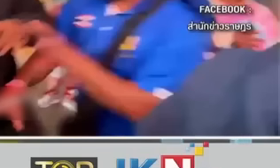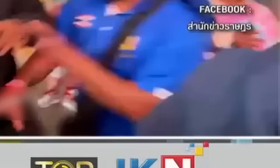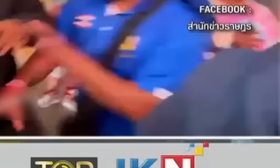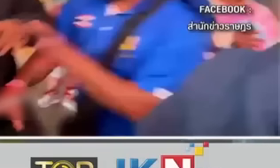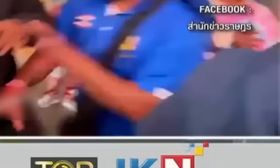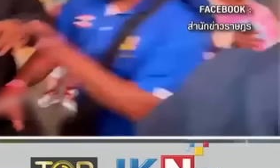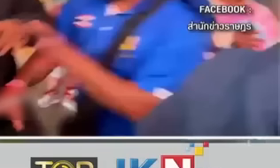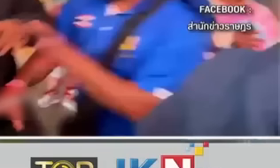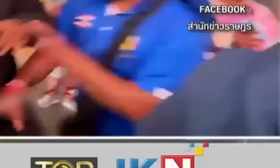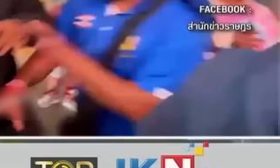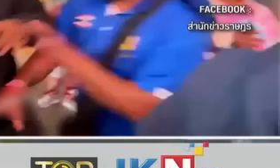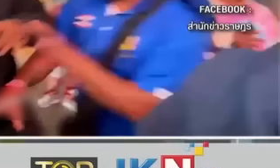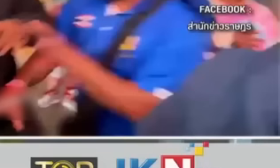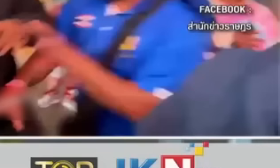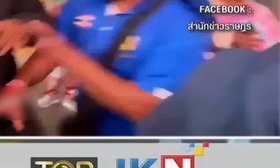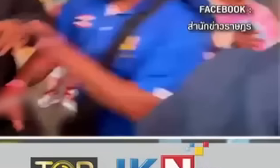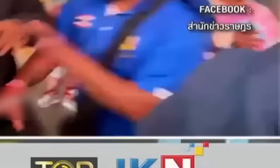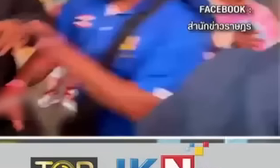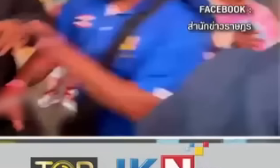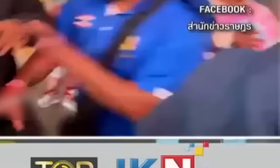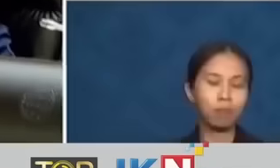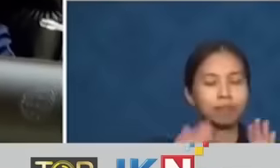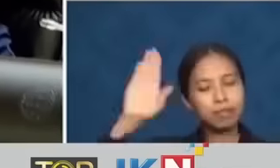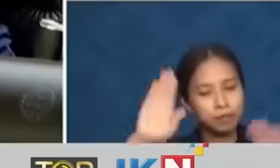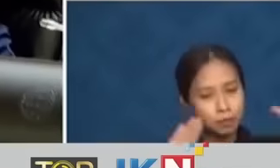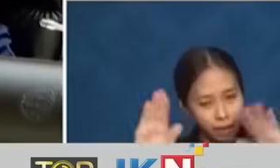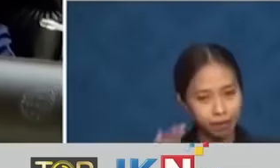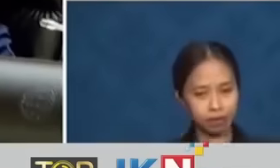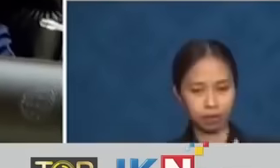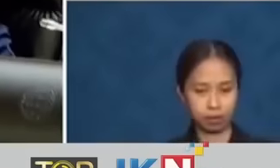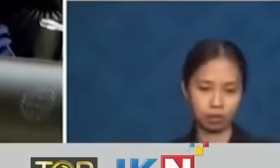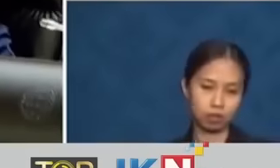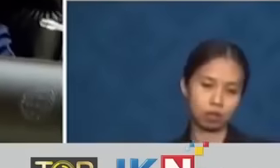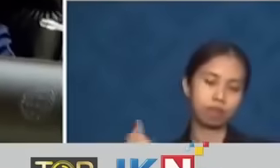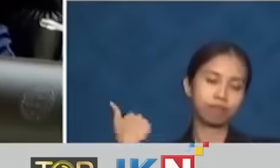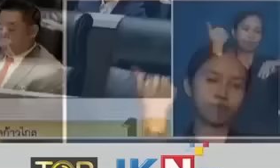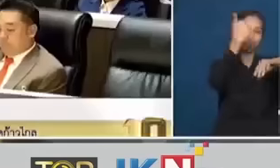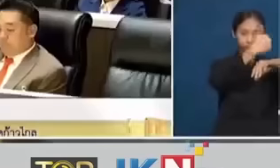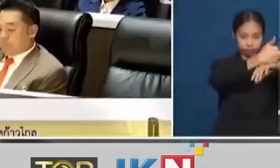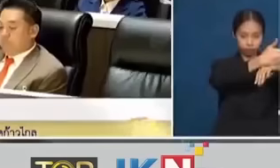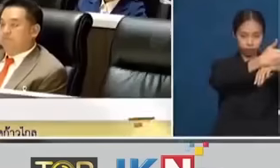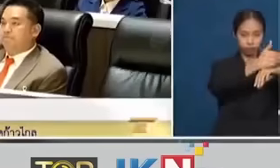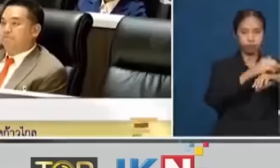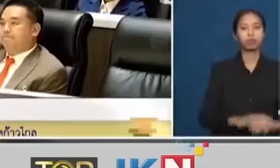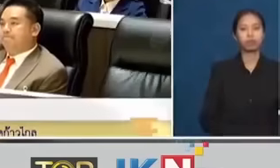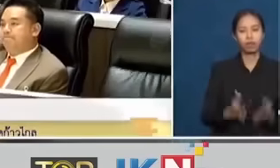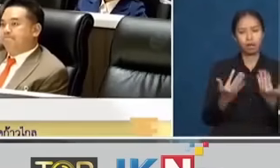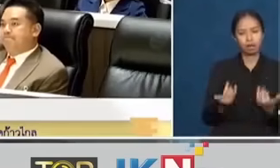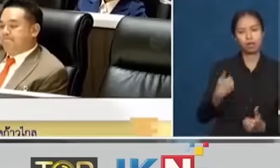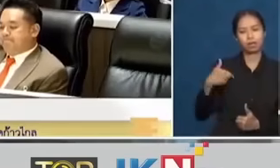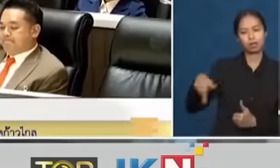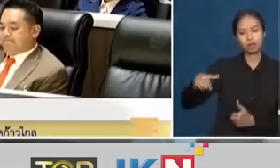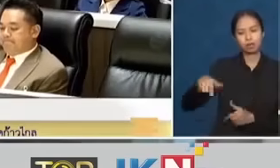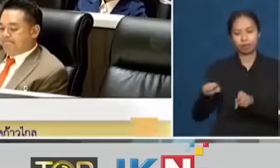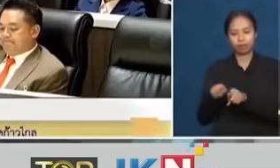พลักษณ์คนที่ยึดมั่นในระบอบประชาธิปไตยอันมีพระมหากษัตริย์ทรงสถิตอยู่ใต ้แล้วก็เรียกร้องให้จัดการเด็ดขาดกับกลุ่มคน